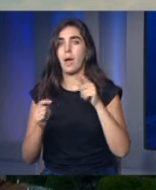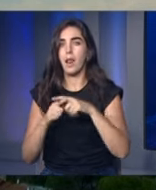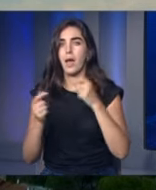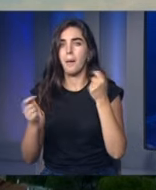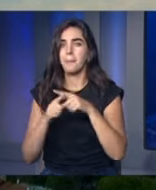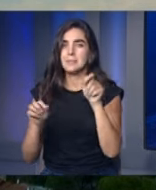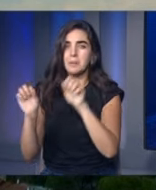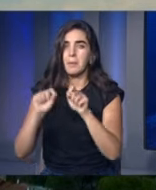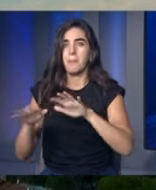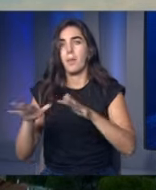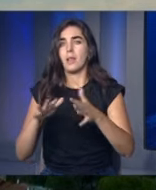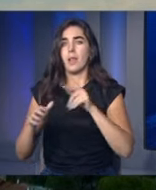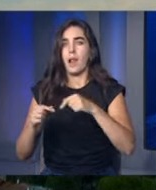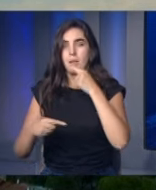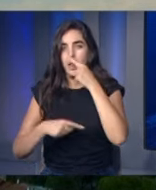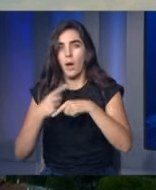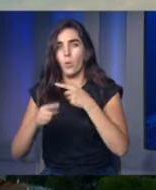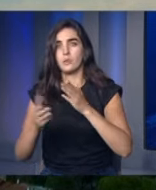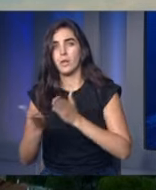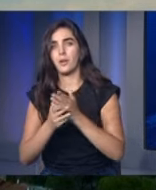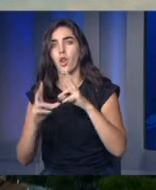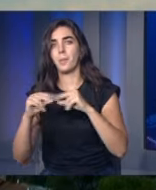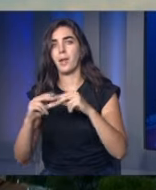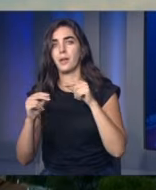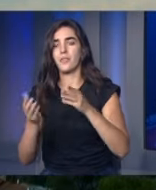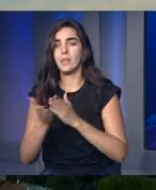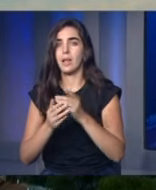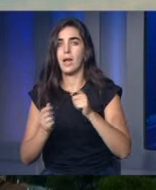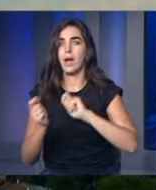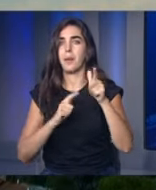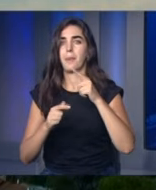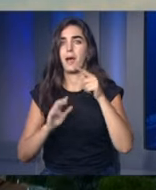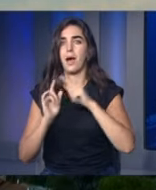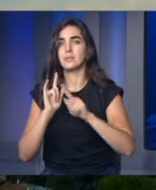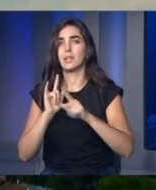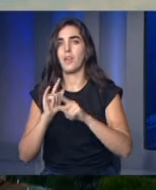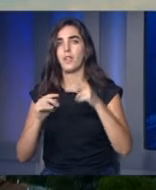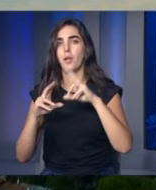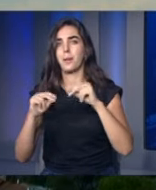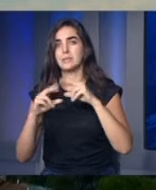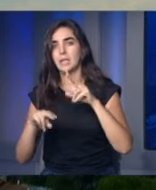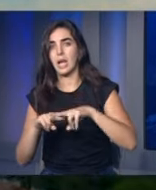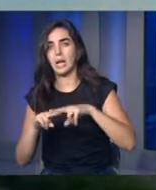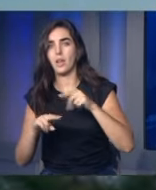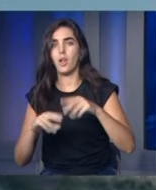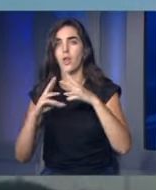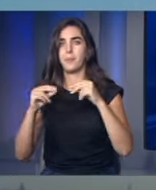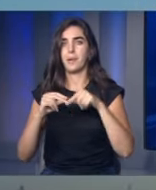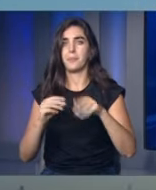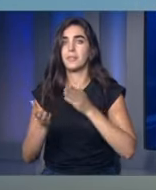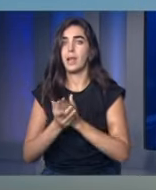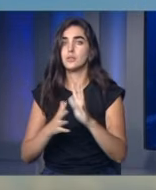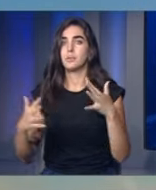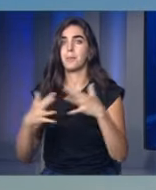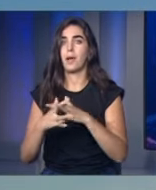وإعادة الأمور إلى ضوابطها. لكن الرد اللبناني ورد على الشكل الآتي: أي تصعيد كبير في الاستهداف الإسرائيلي بعنوان أو